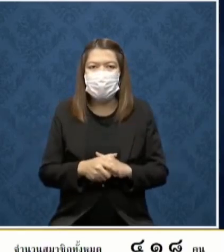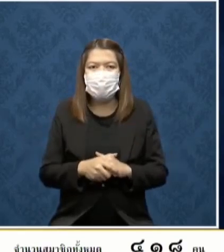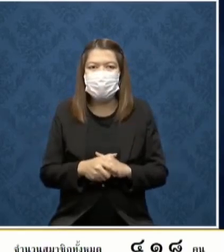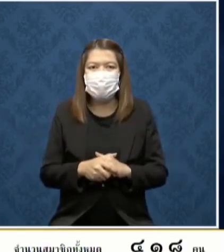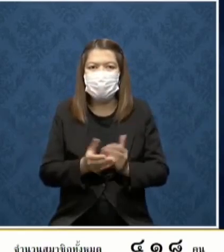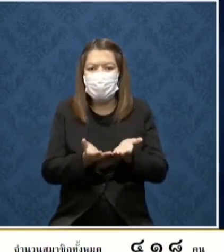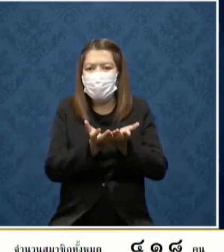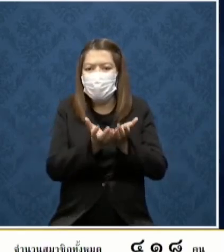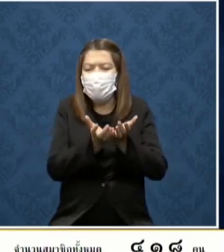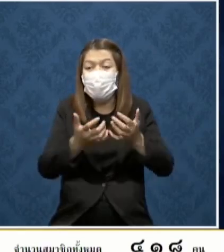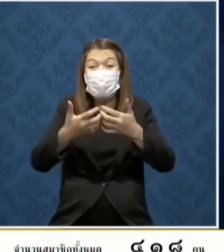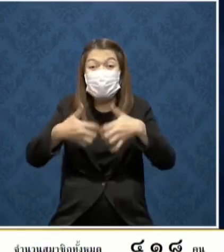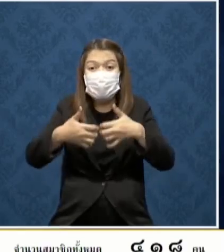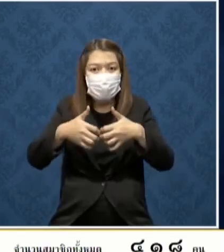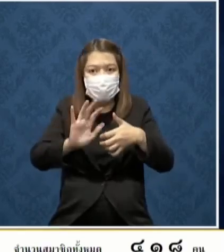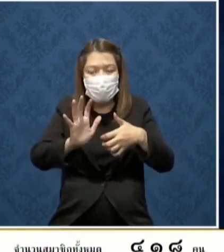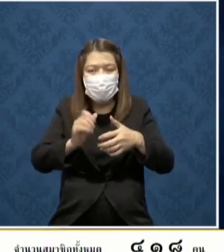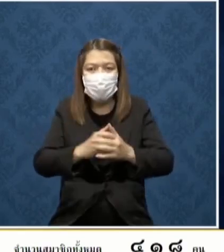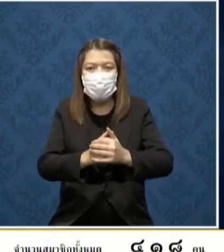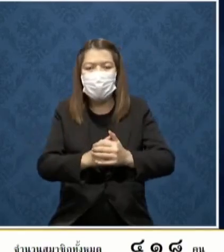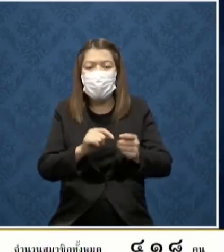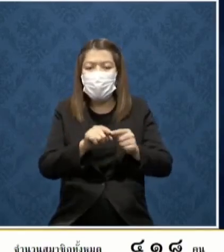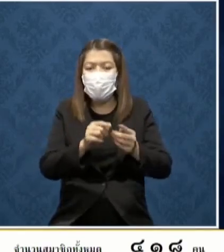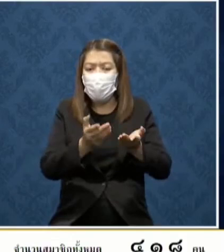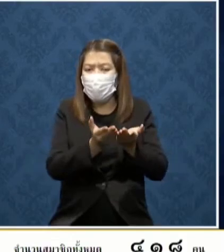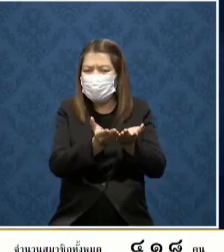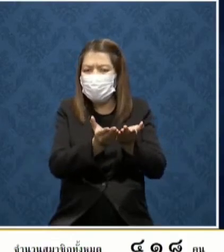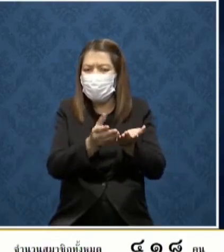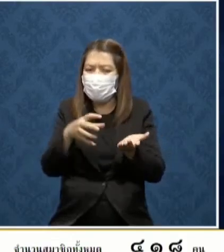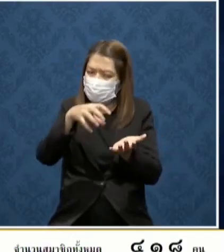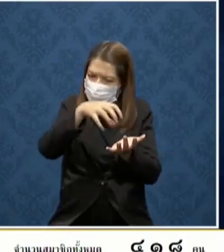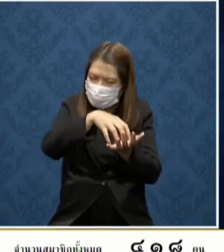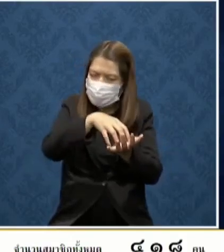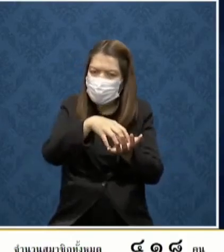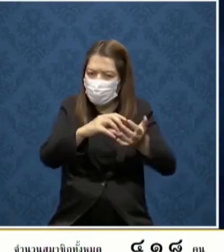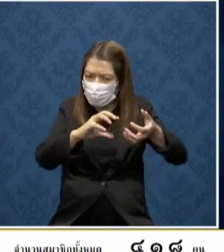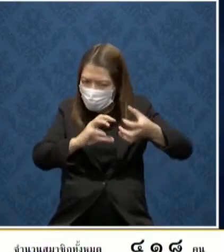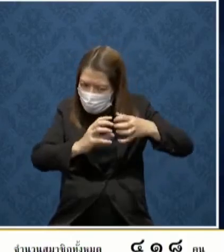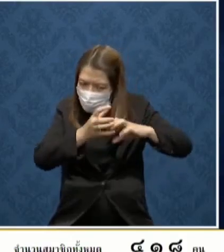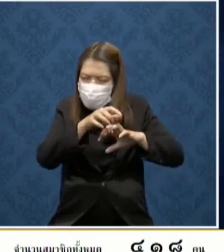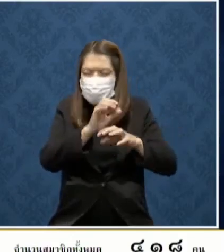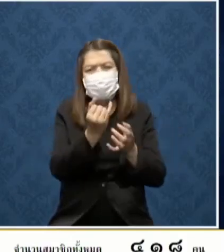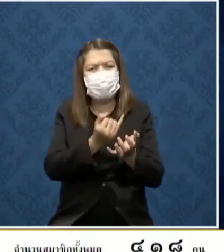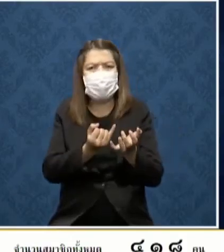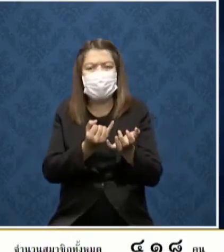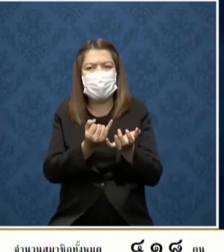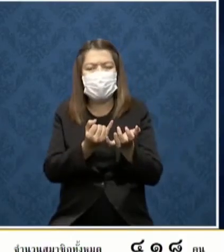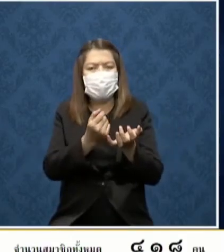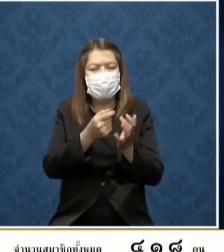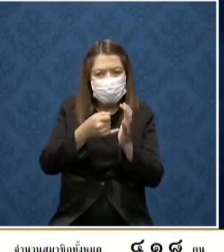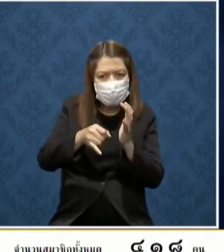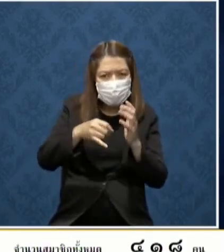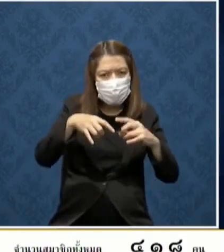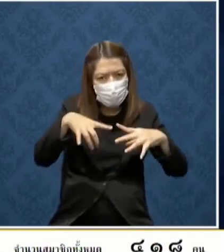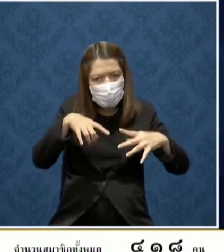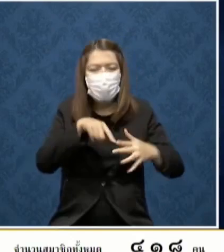สนไม่ไดเกิดขึ้นจากเครื่องแต่เกิดจากคุณภาพในการติดตั้งครัืตดตั้งไม่ดี ติดตั้งไม่ได้สูมดุลมัก